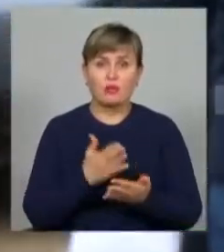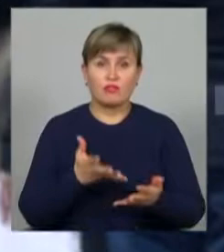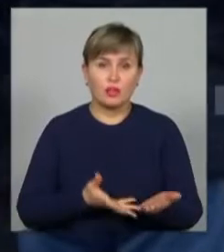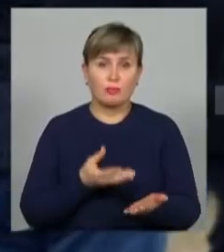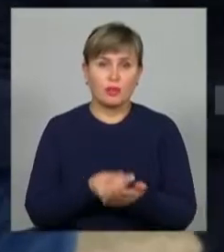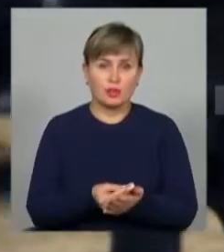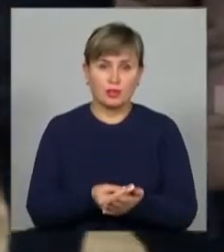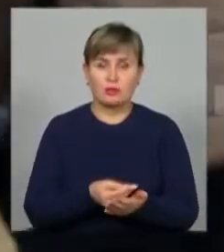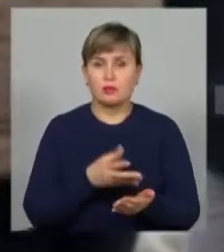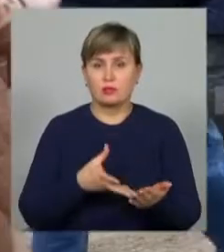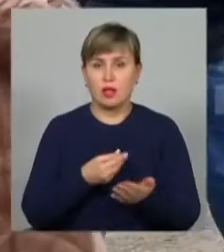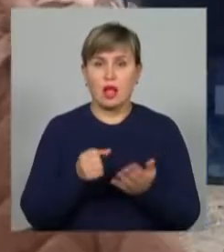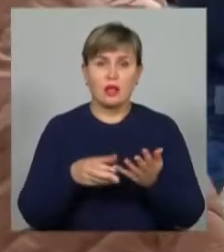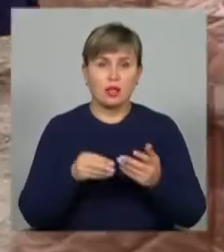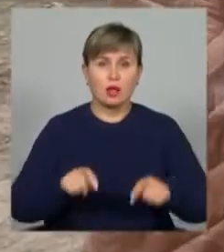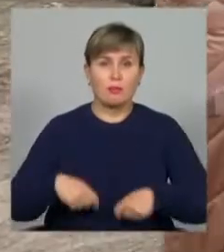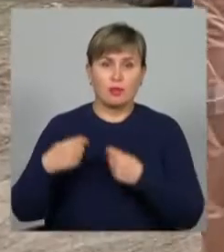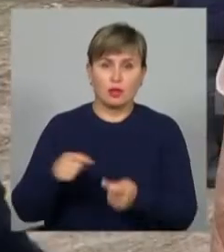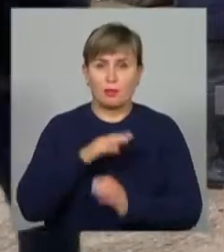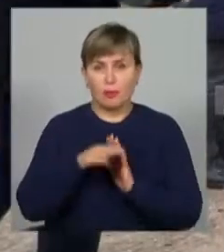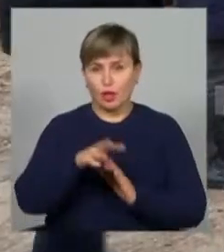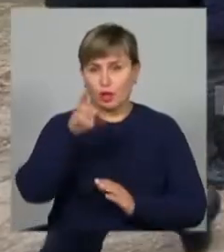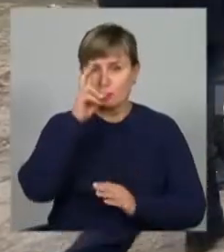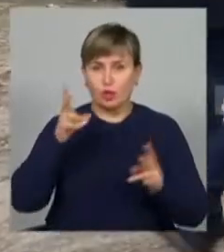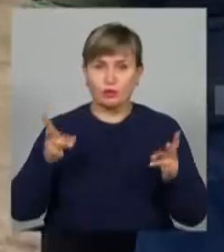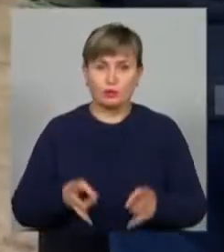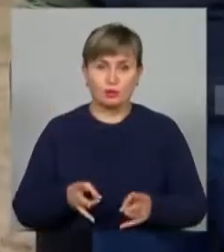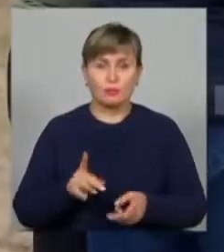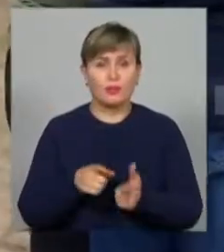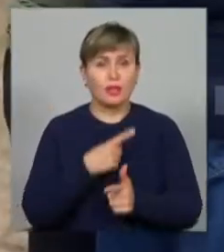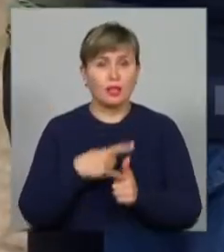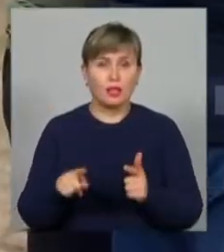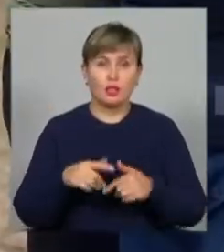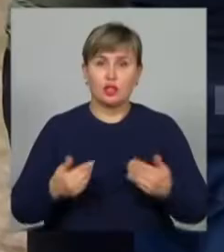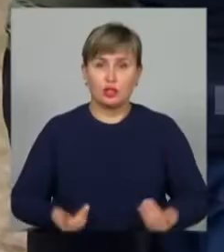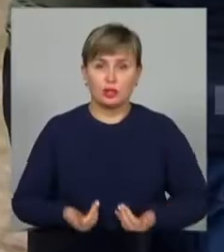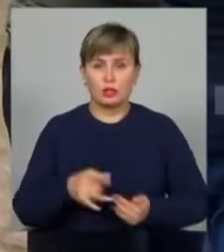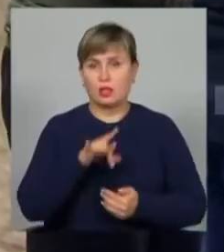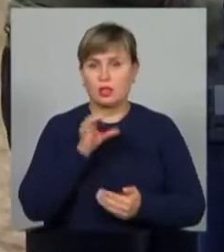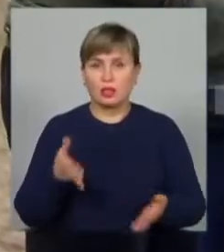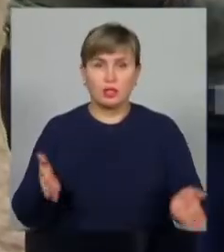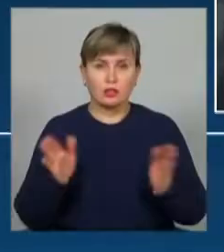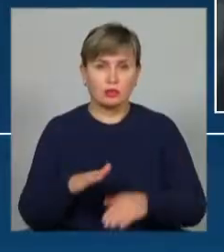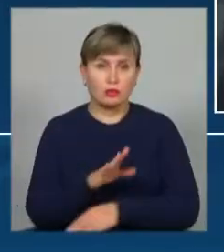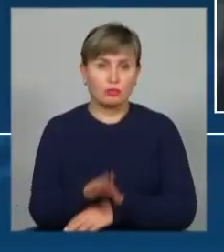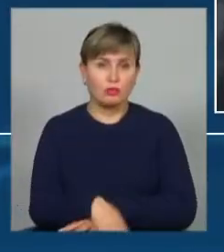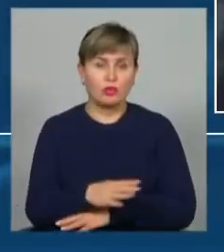выплатят компенсацию, а земли передадут под государственную нужду. В противном случае жители рискуют остаться ни с чем.